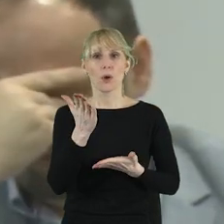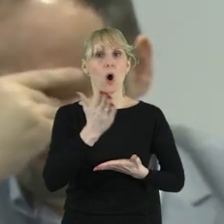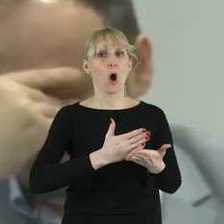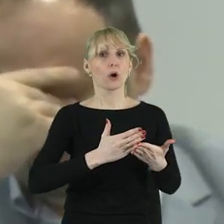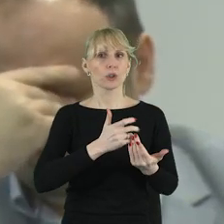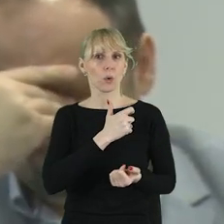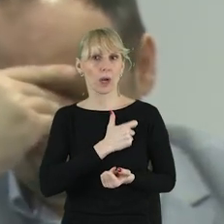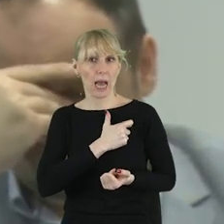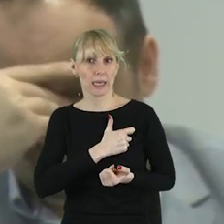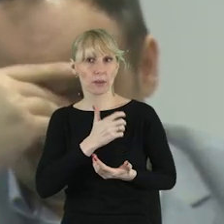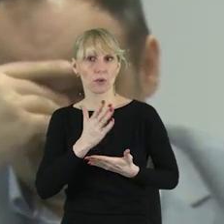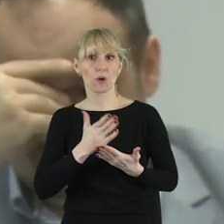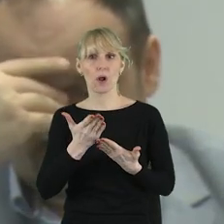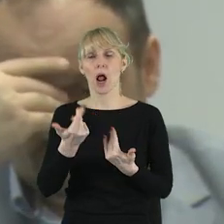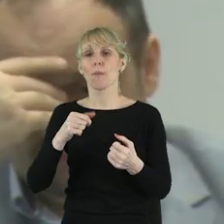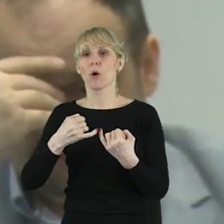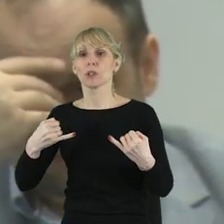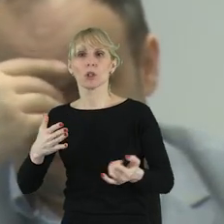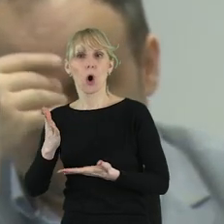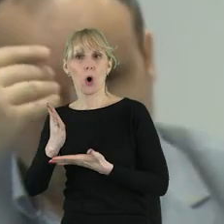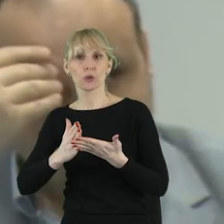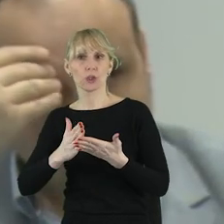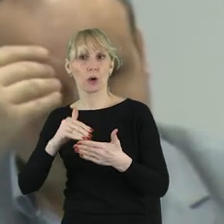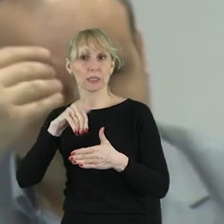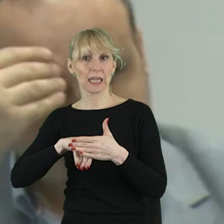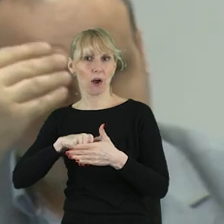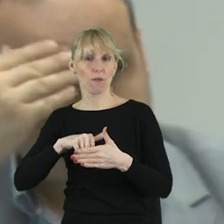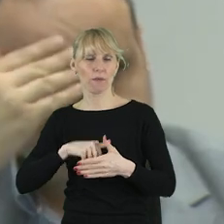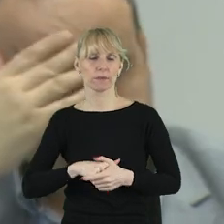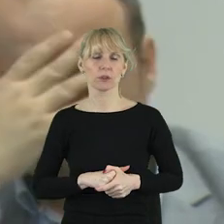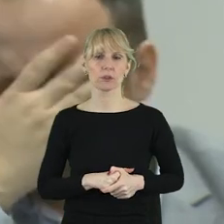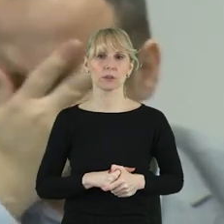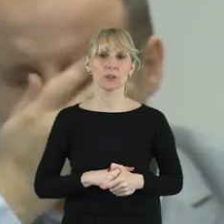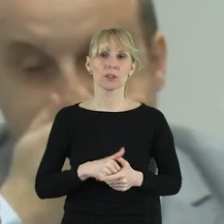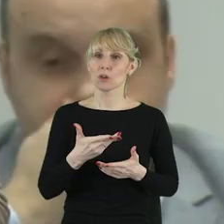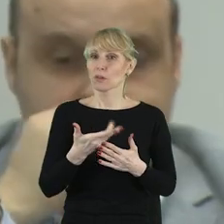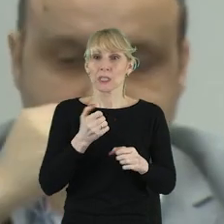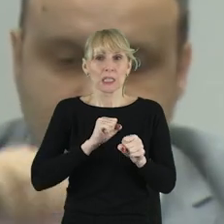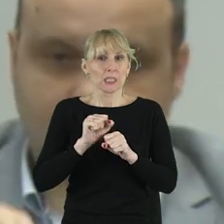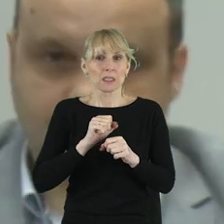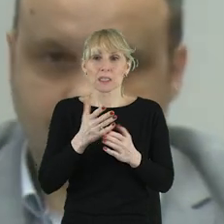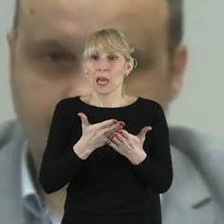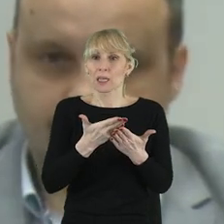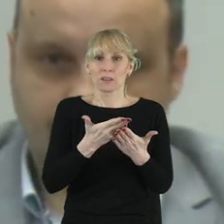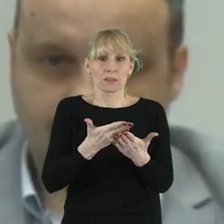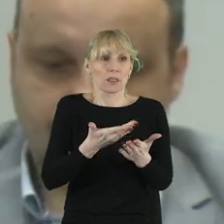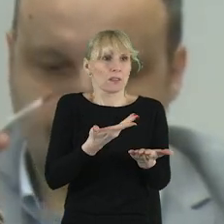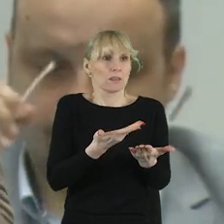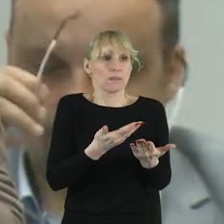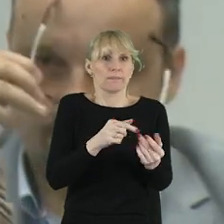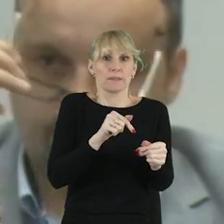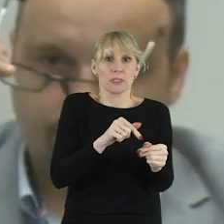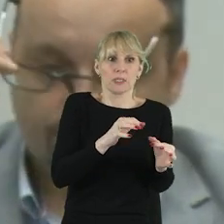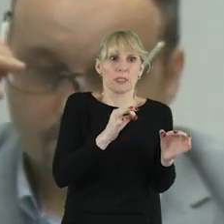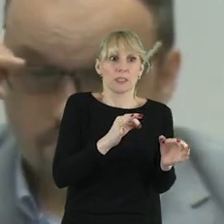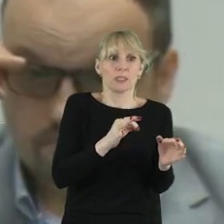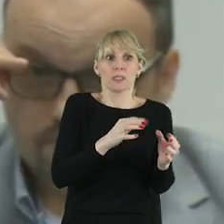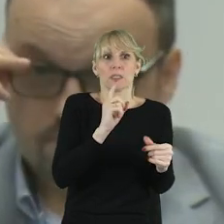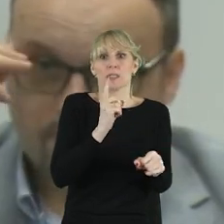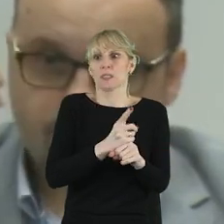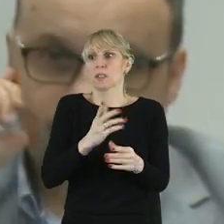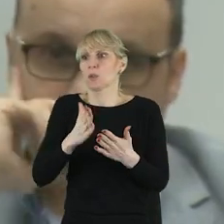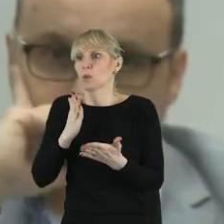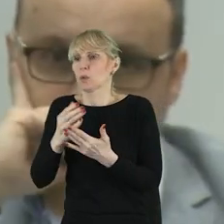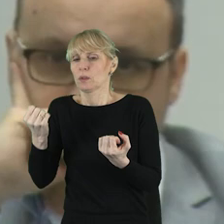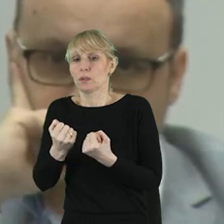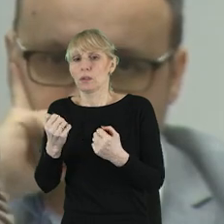się nie dzieje, Szanowni Państwo, z dnia na dzień. No niestety zdrowie, ratowanie zdrowia, tworzenie placówek to nie